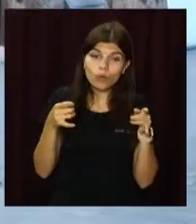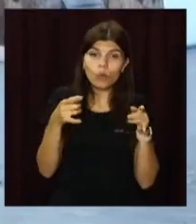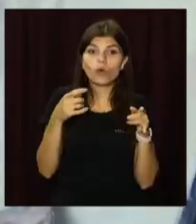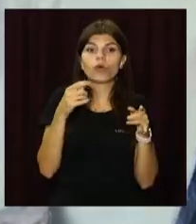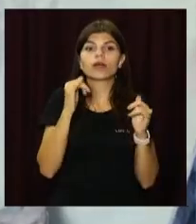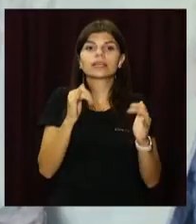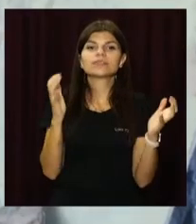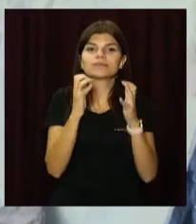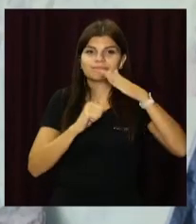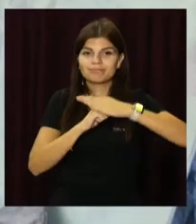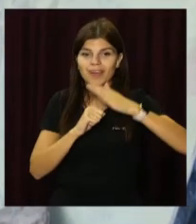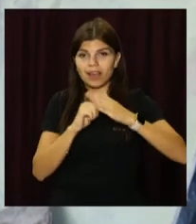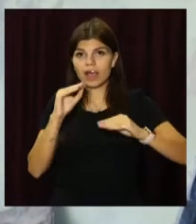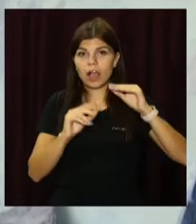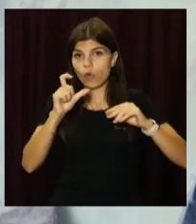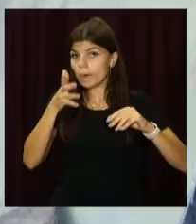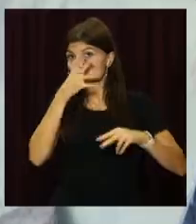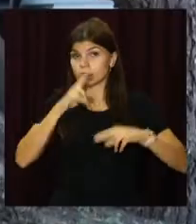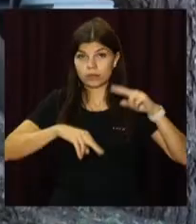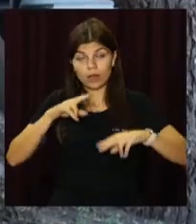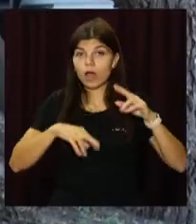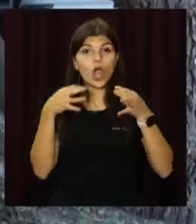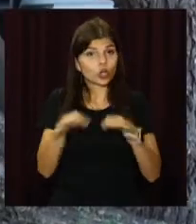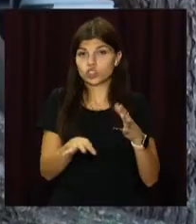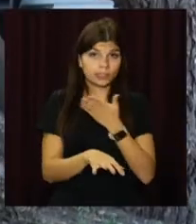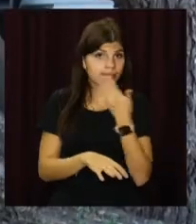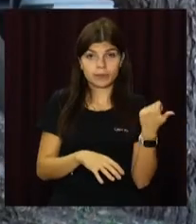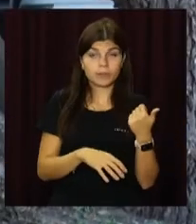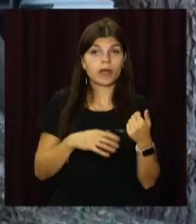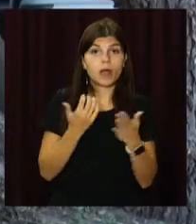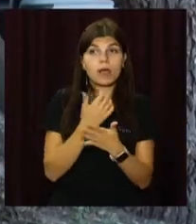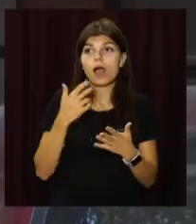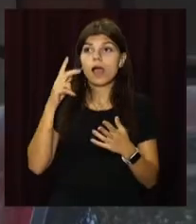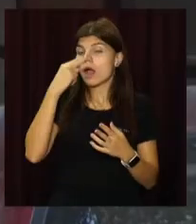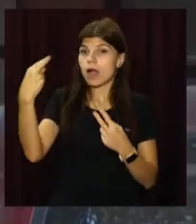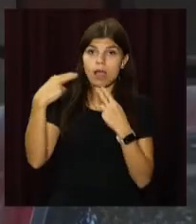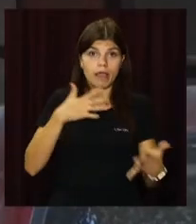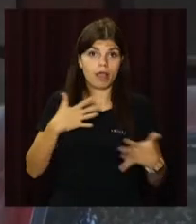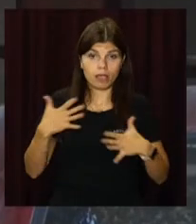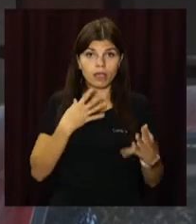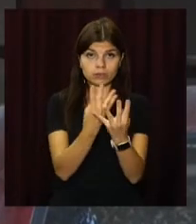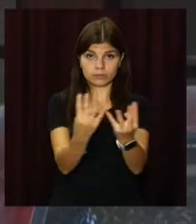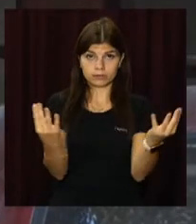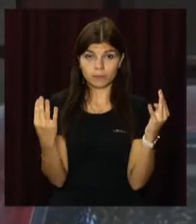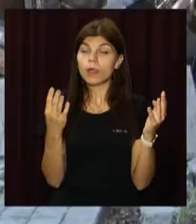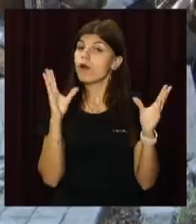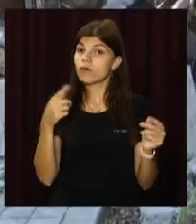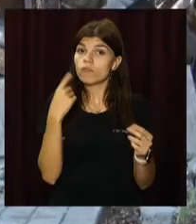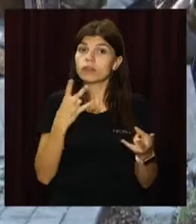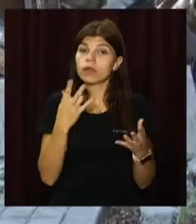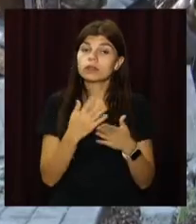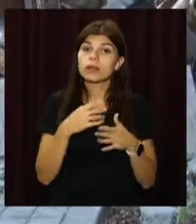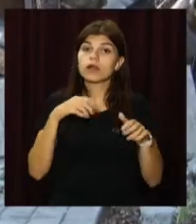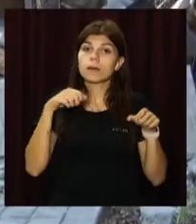приміщення для зберігання. В інспекції з питань благоустрою кажуть, перш ніж почати будь-яке будівництво, треба встановити право власності